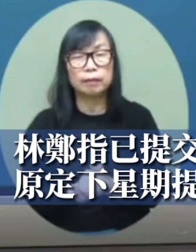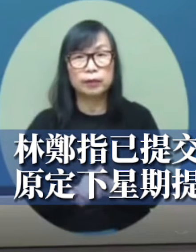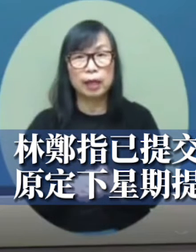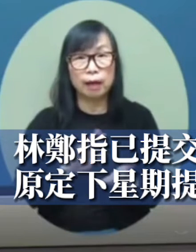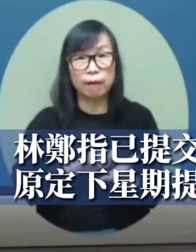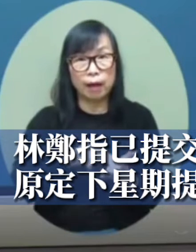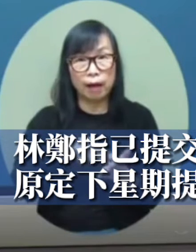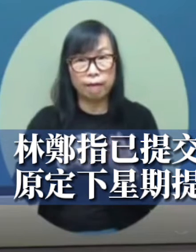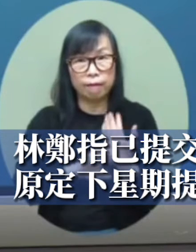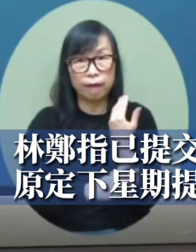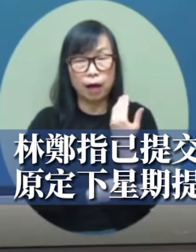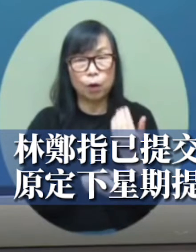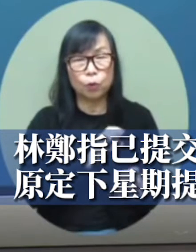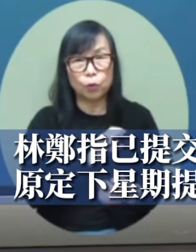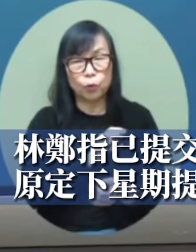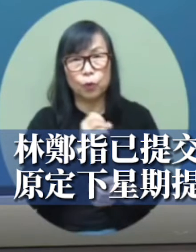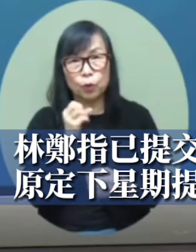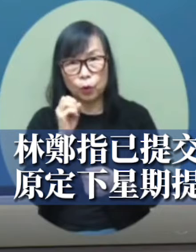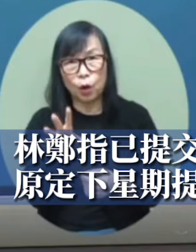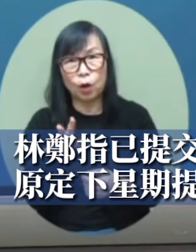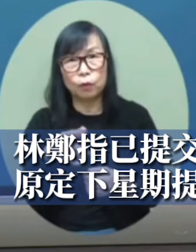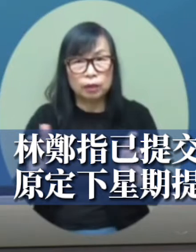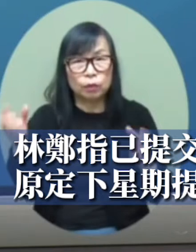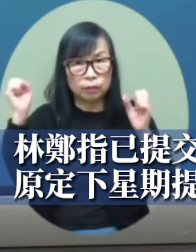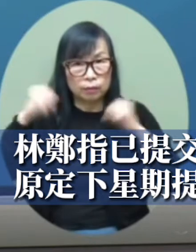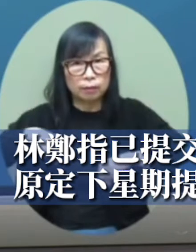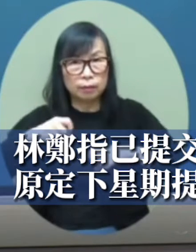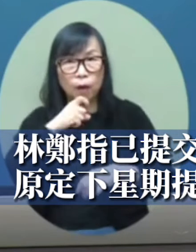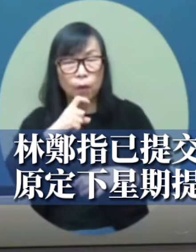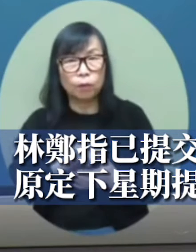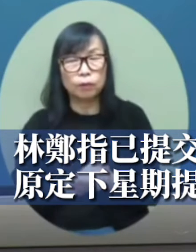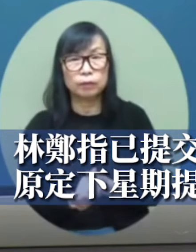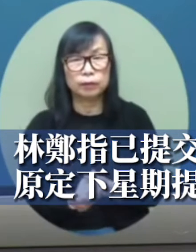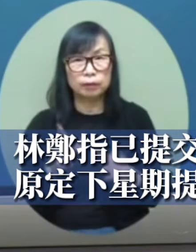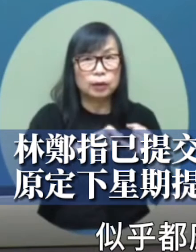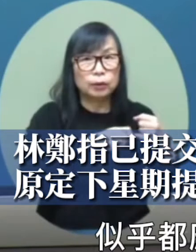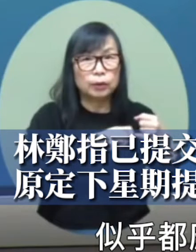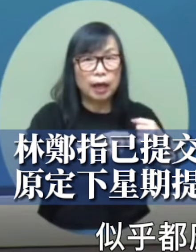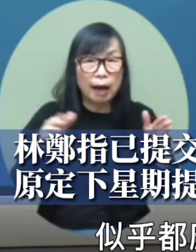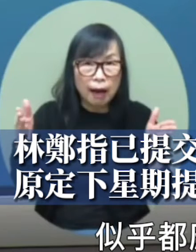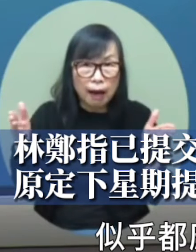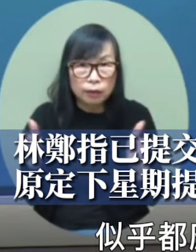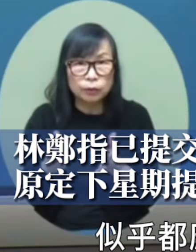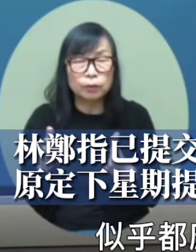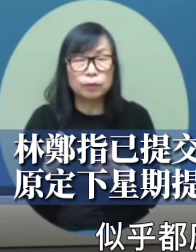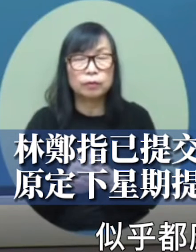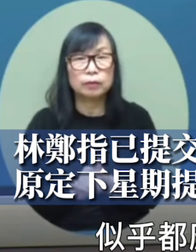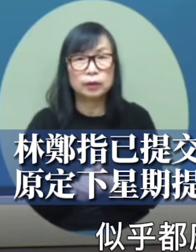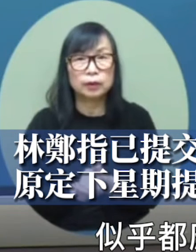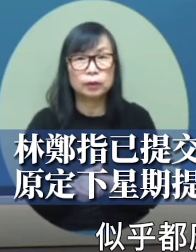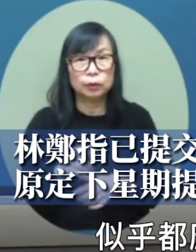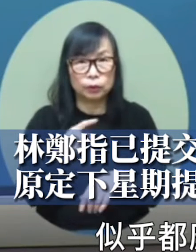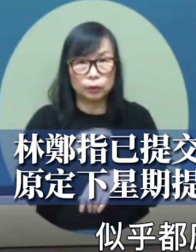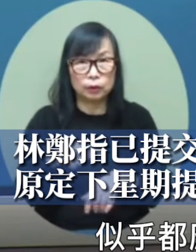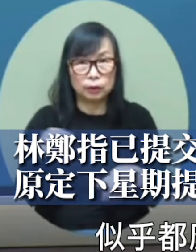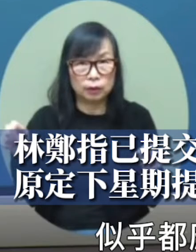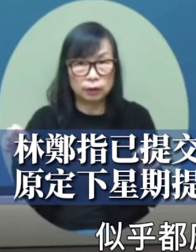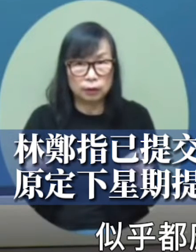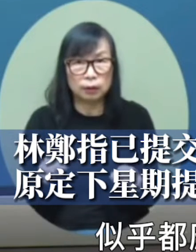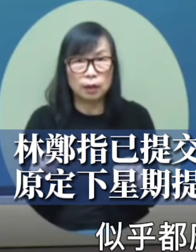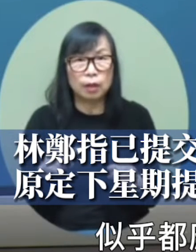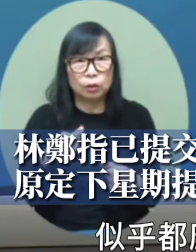法會呢就已經表示會是全面配合，所以在這些因素之下呢，在一個更加短的時間裡